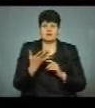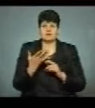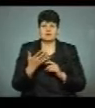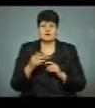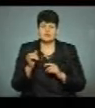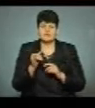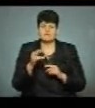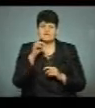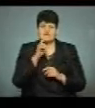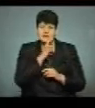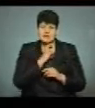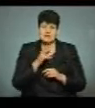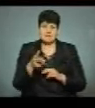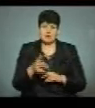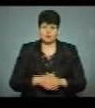нагороди.